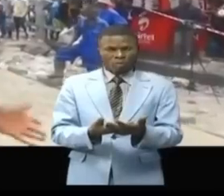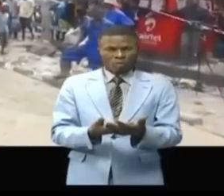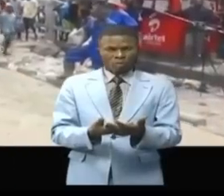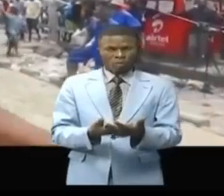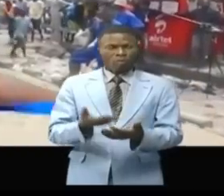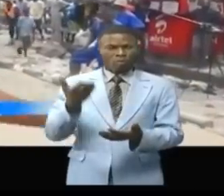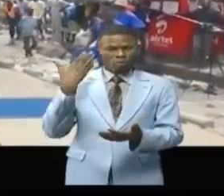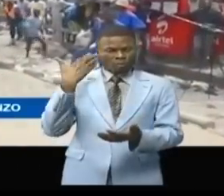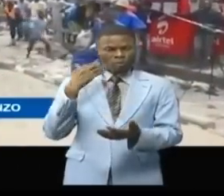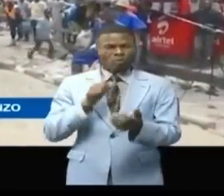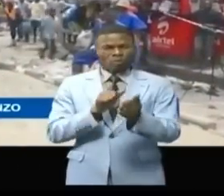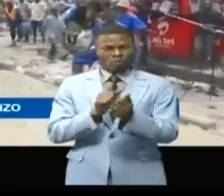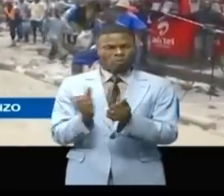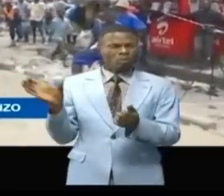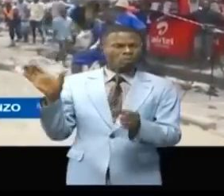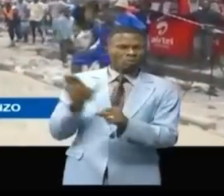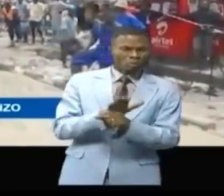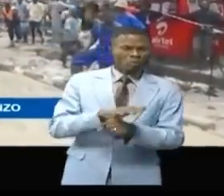des stagnations d'eau.